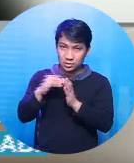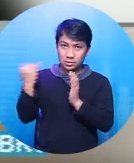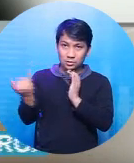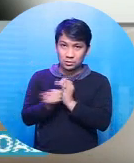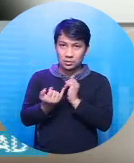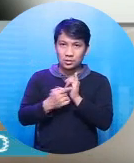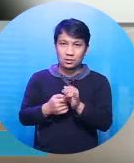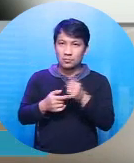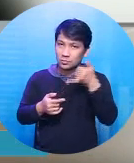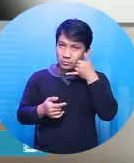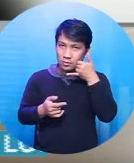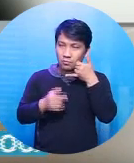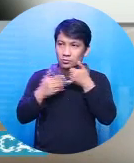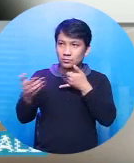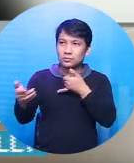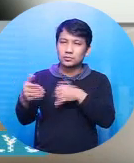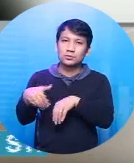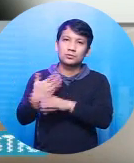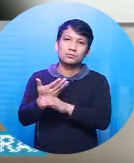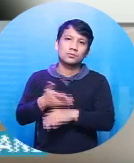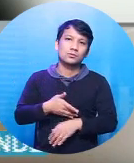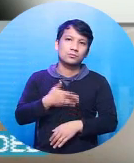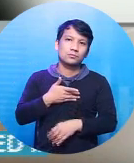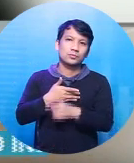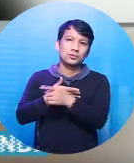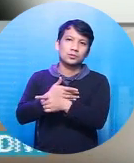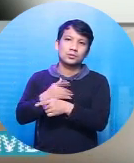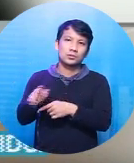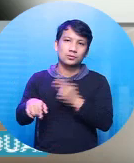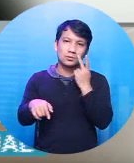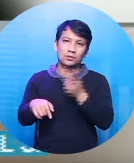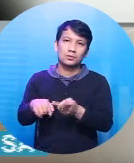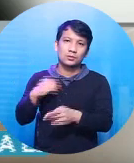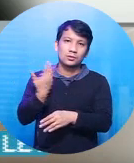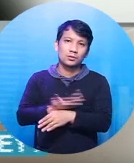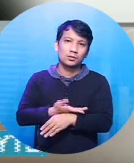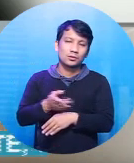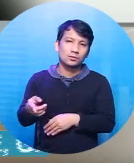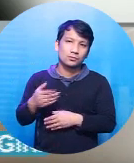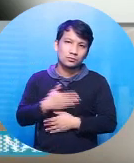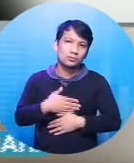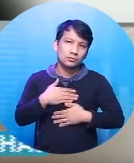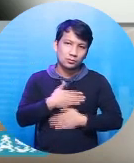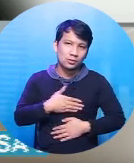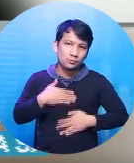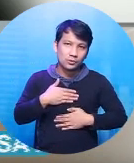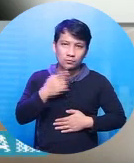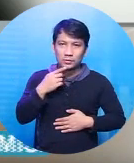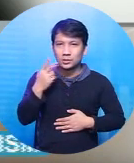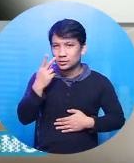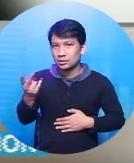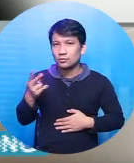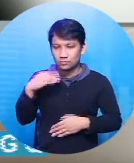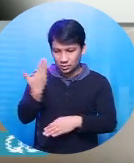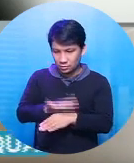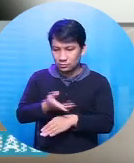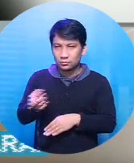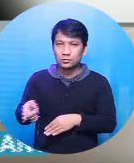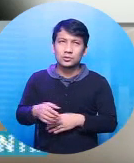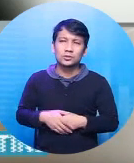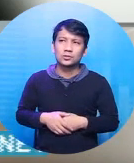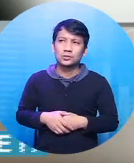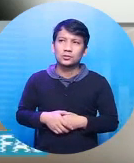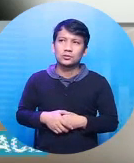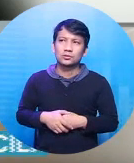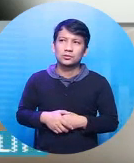tumawag siya agad. Yung pakaramdam na nakita ko yung anak, sir, sobrang masaya ako eh. Okay. Sige.